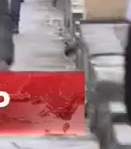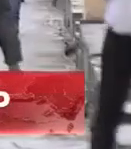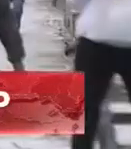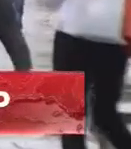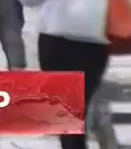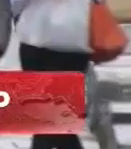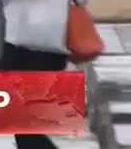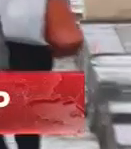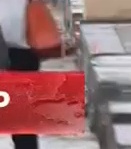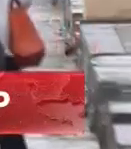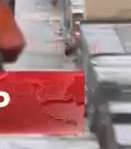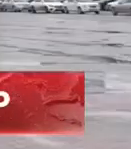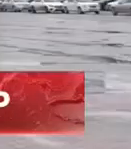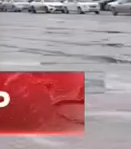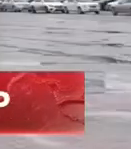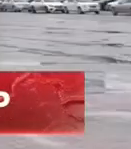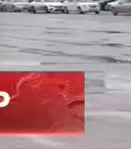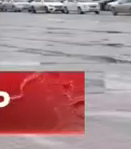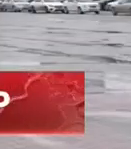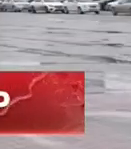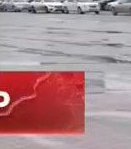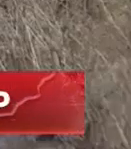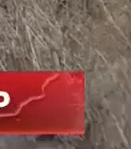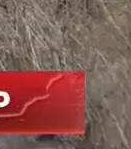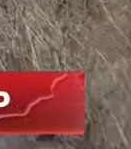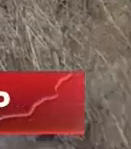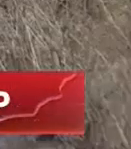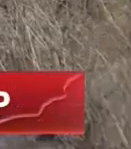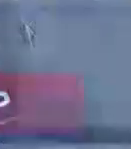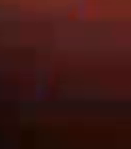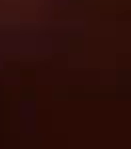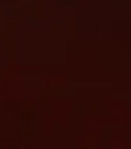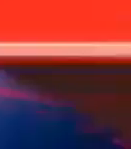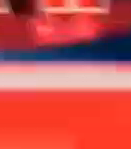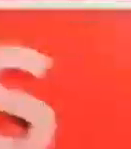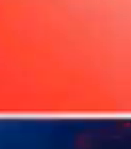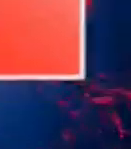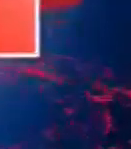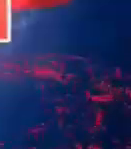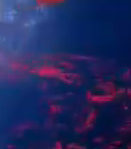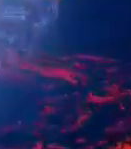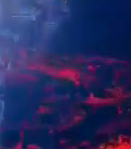күрт көбейді. Айтып келмейтін апаттан аяқ асты неге қорқа бастады?